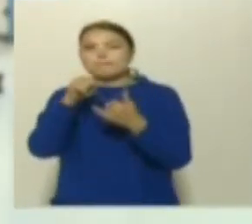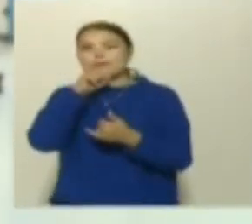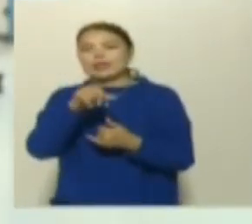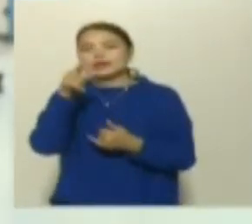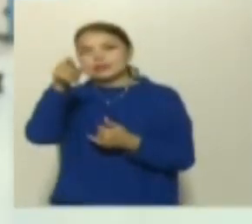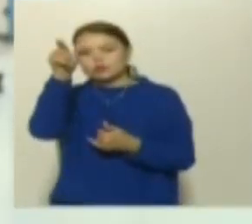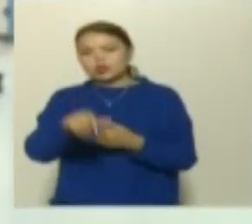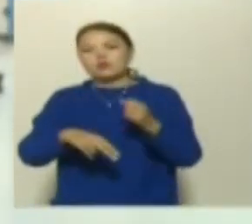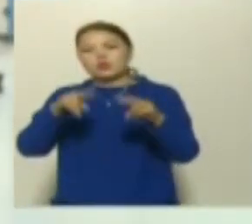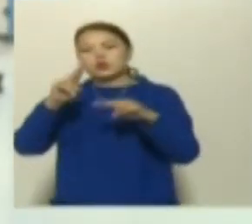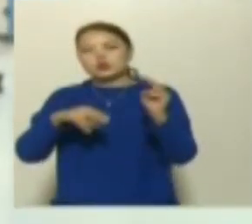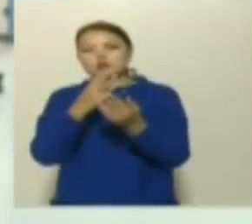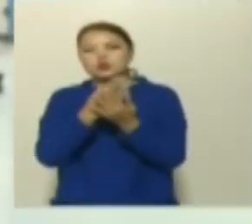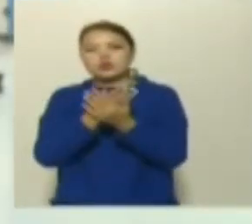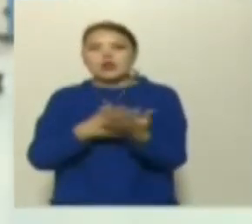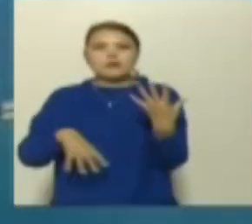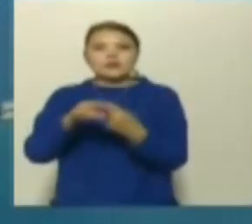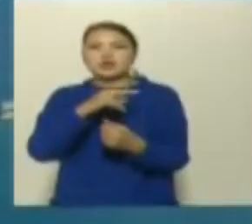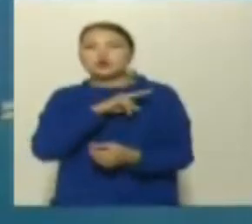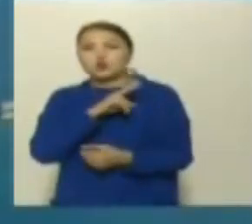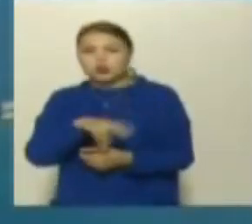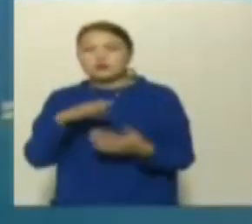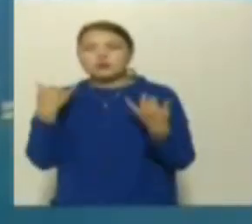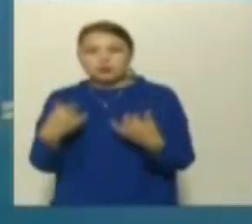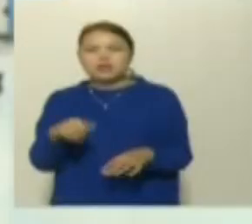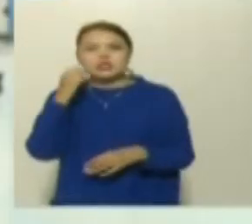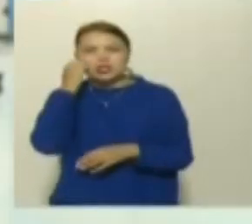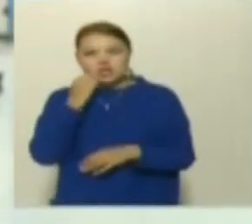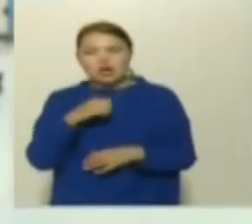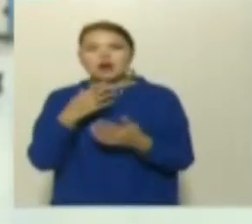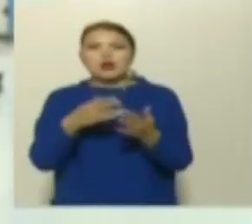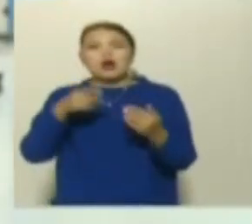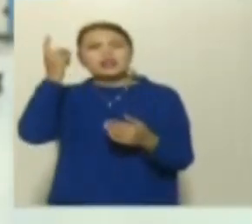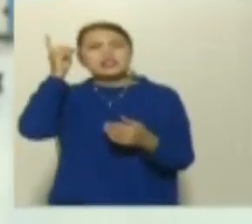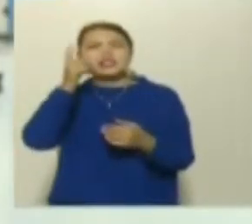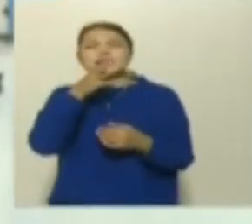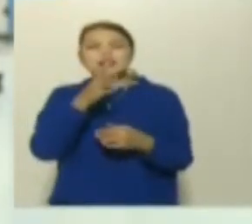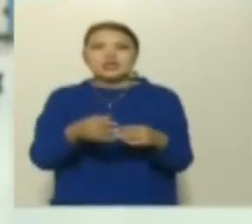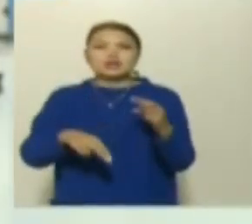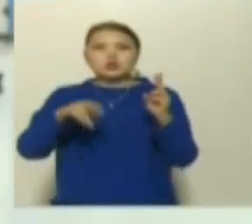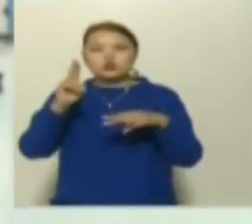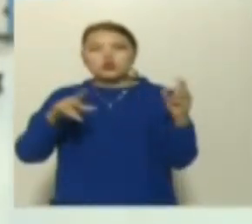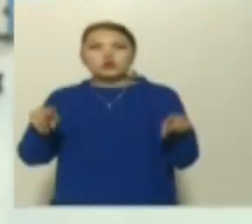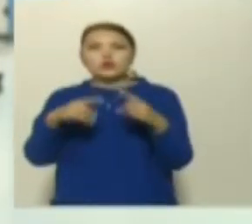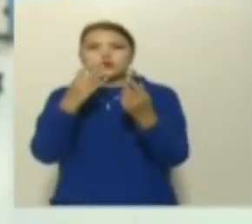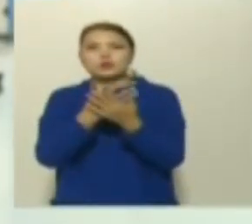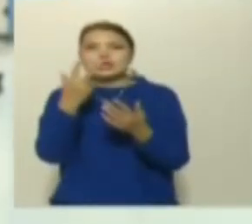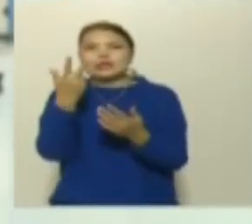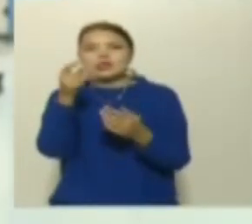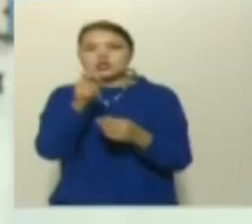жасалған. Енді ардагерлердің қазір көбі жоқ. Кеңес дәуіріндегі қала басқарған адамдардан тек қана үшеуміз